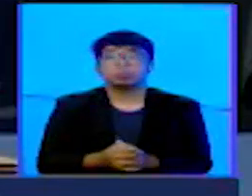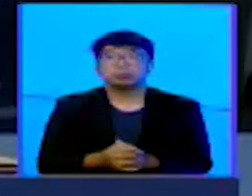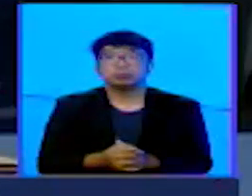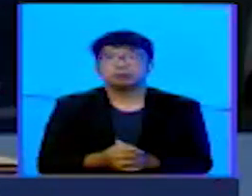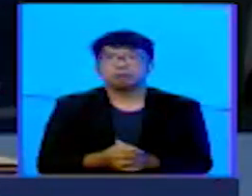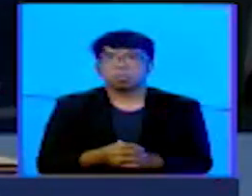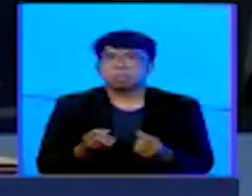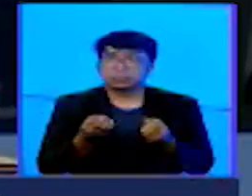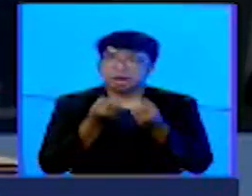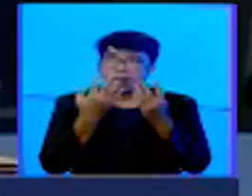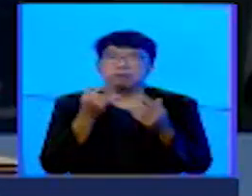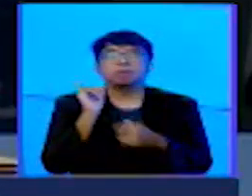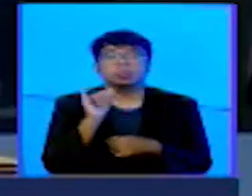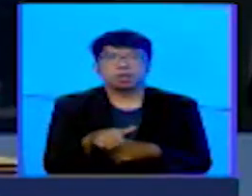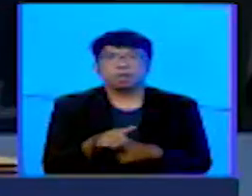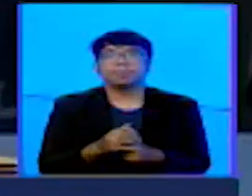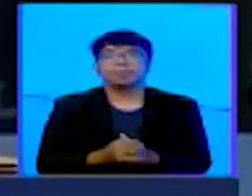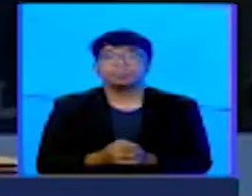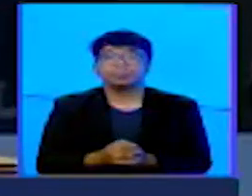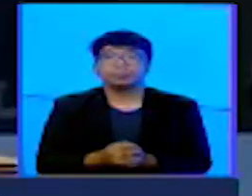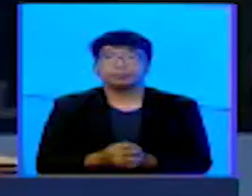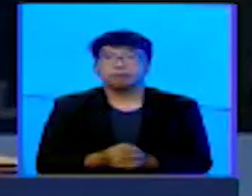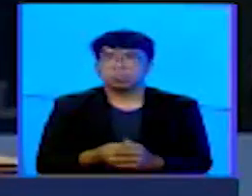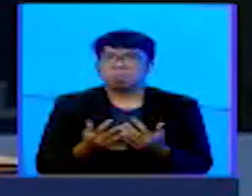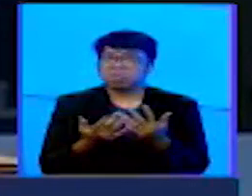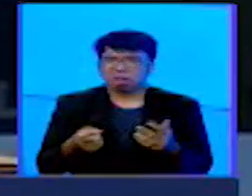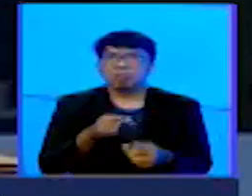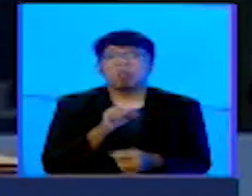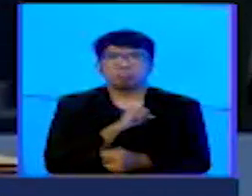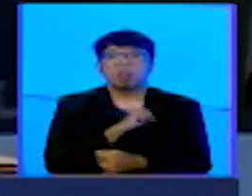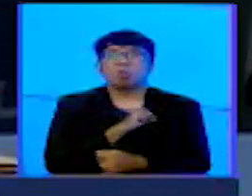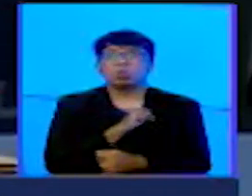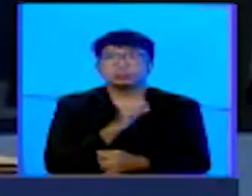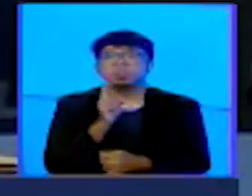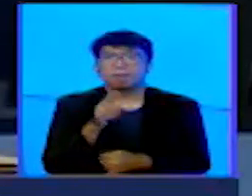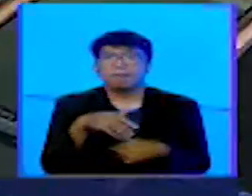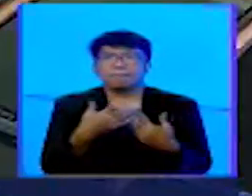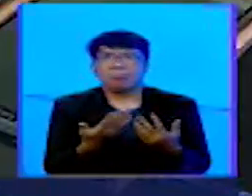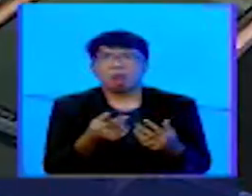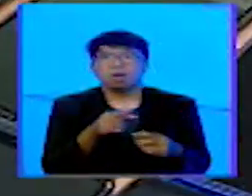bahwa masyarakat resah dengan berbagai aksi mereka ini.